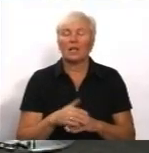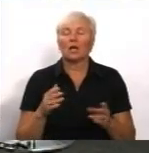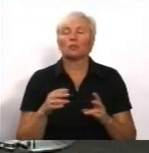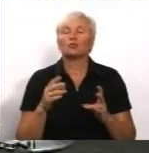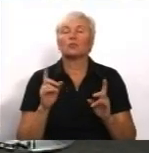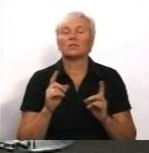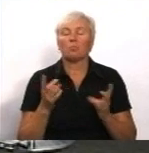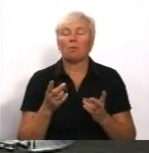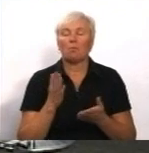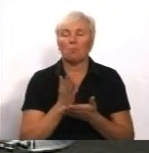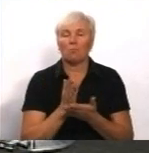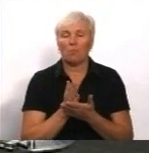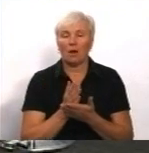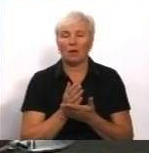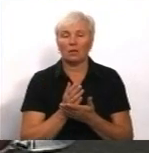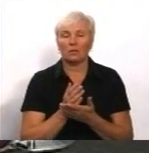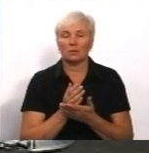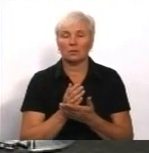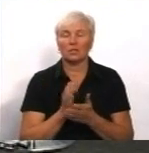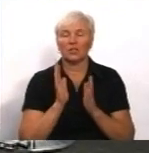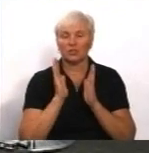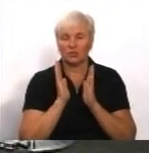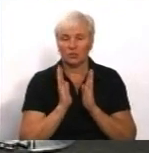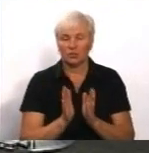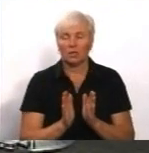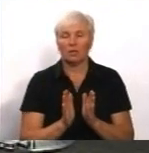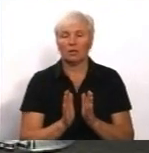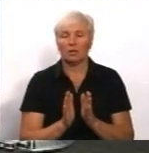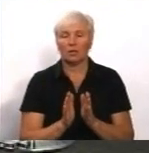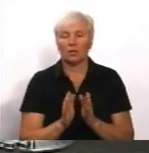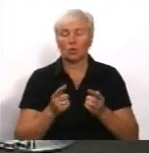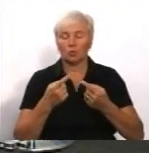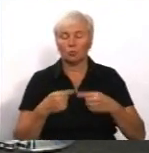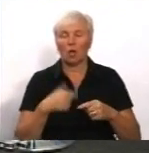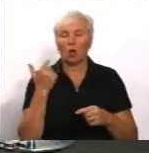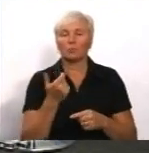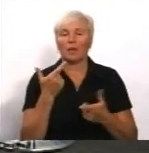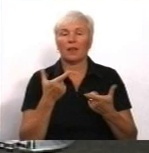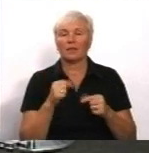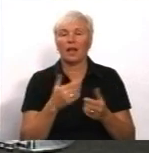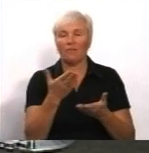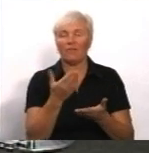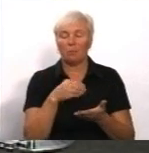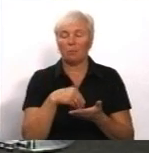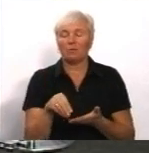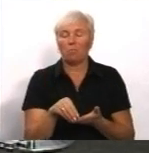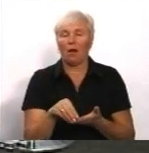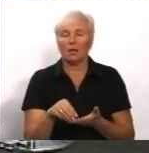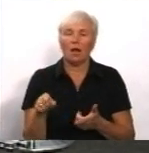базу? Тільки суб'єкт господарювання, де ви придбали. Зрозуміло. Або